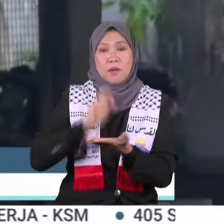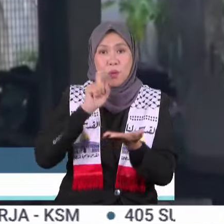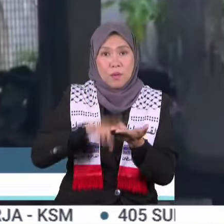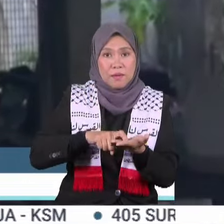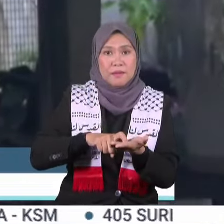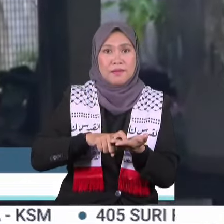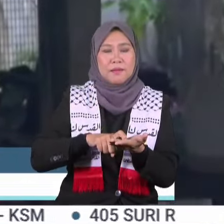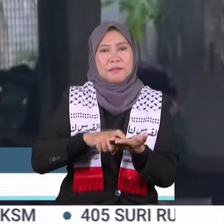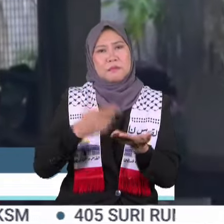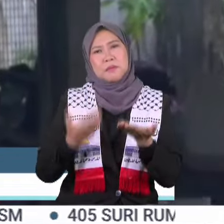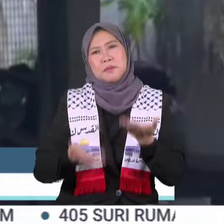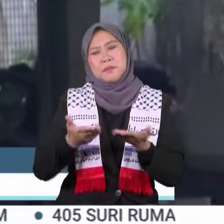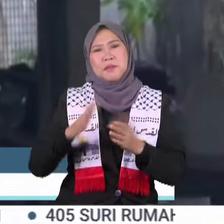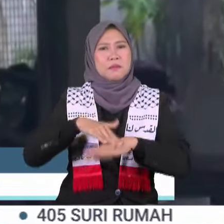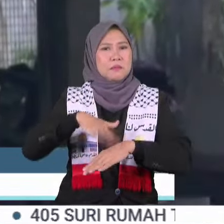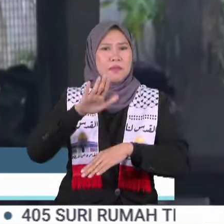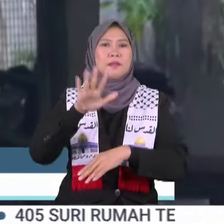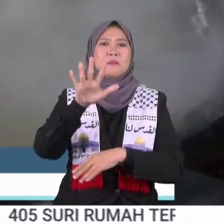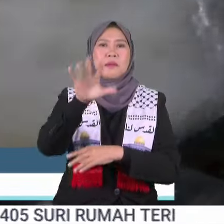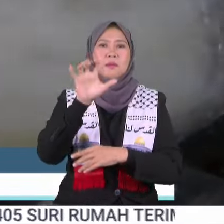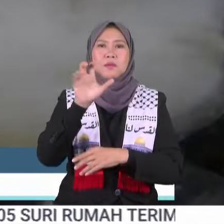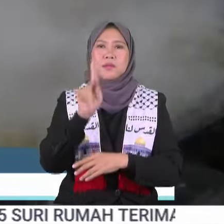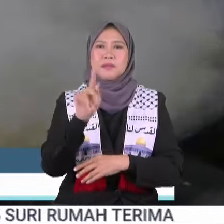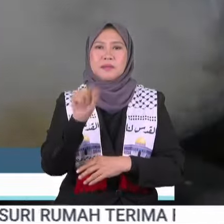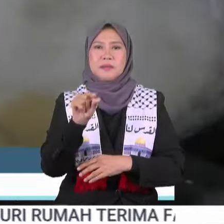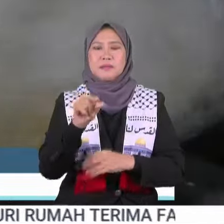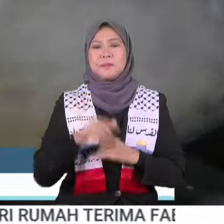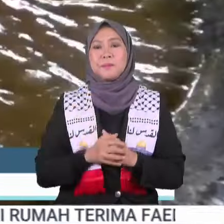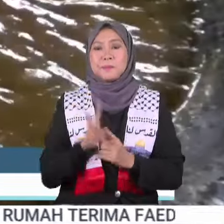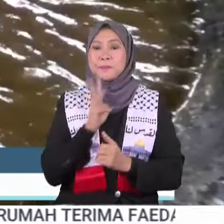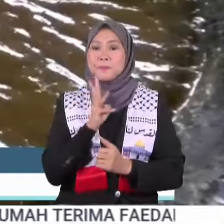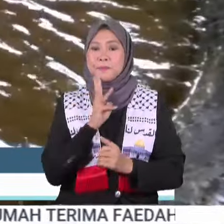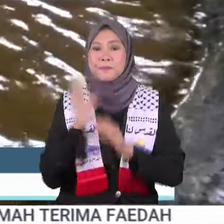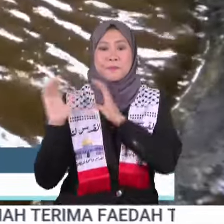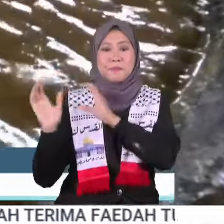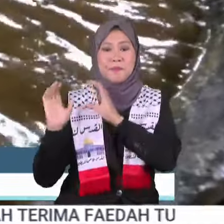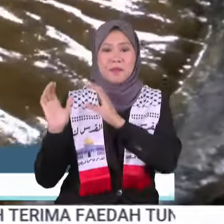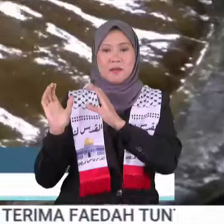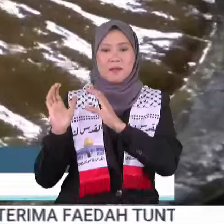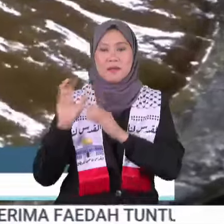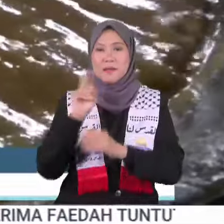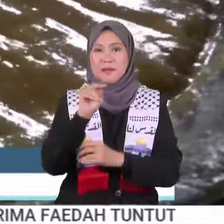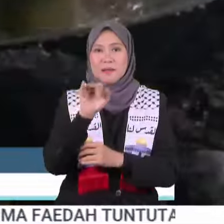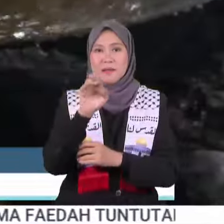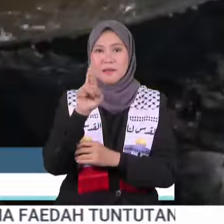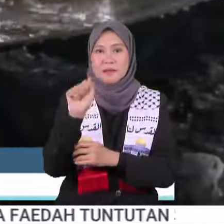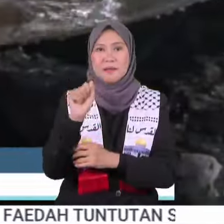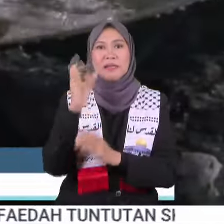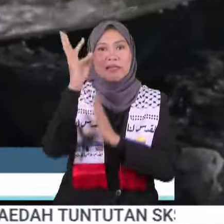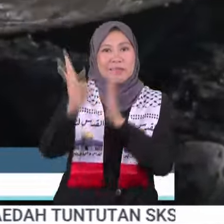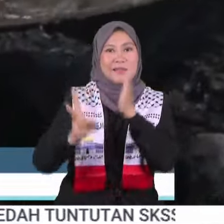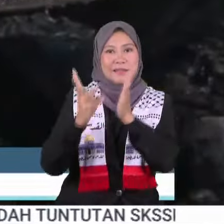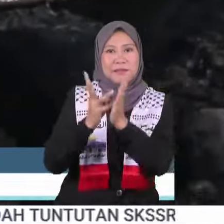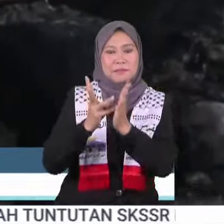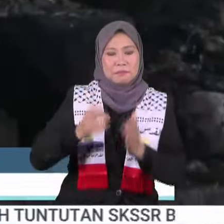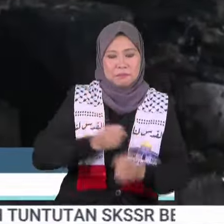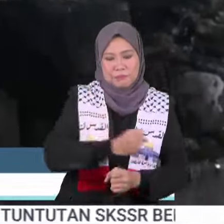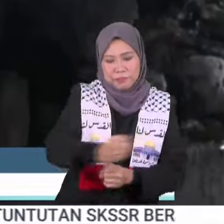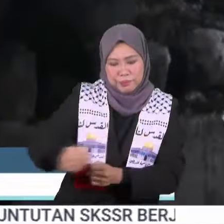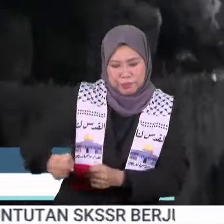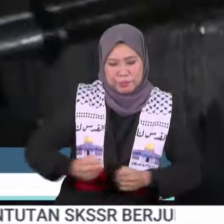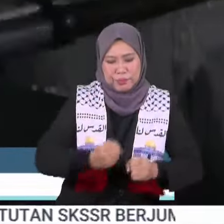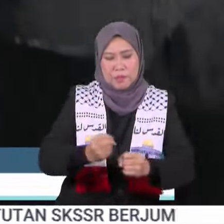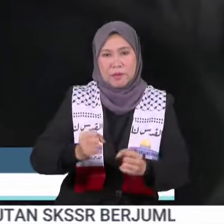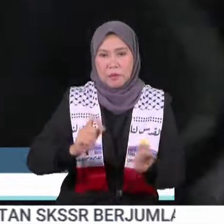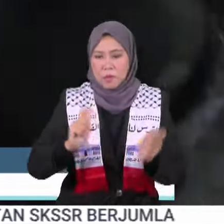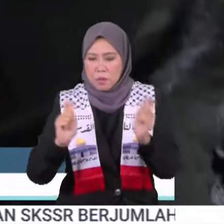lepas dalam 500 kilo lagi air Nira kelapa perlu dimasak selama 6 jam untuk satu kawah sebelum warna